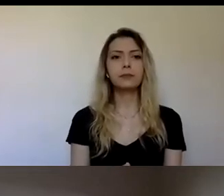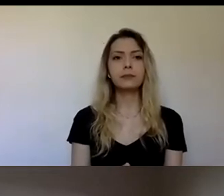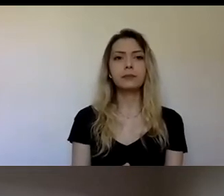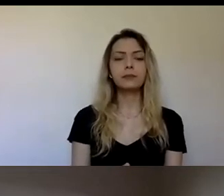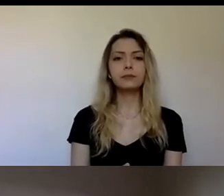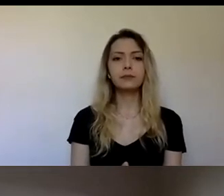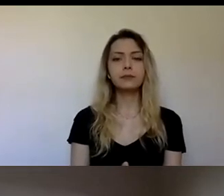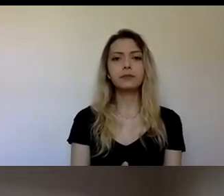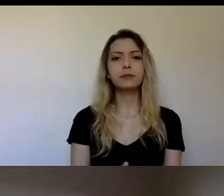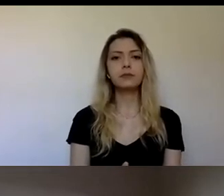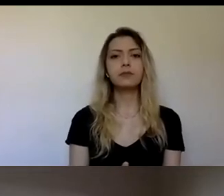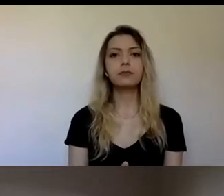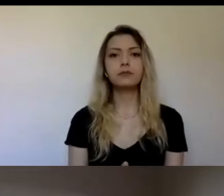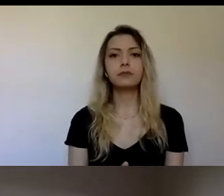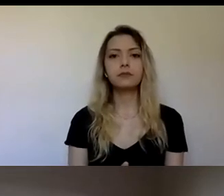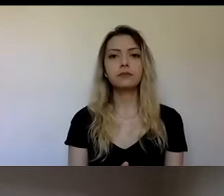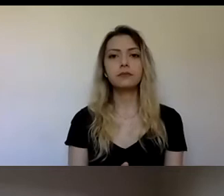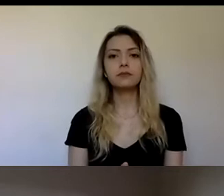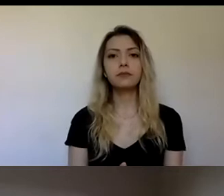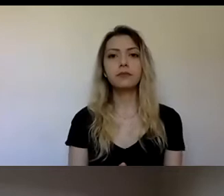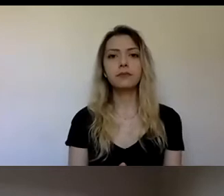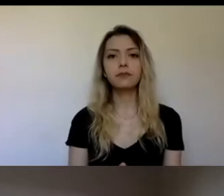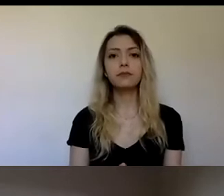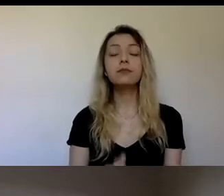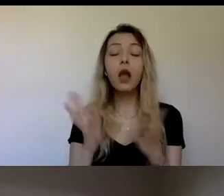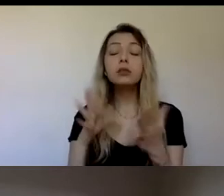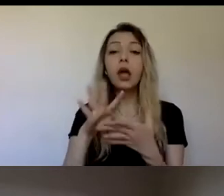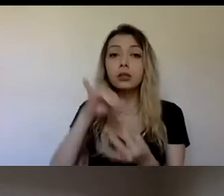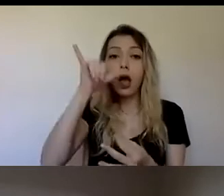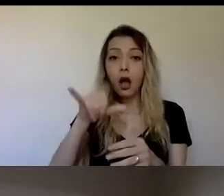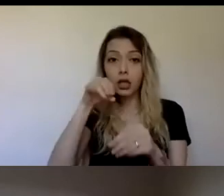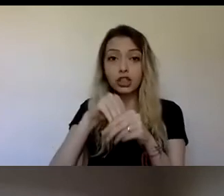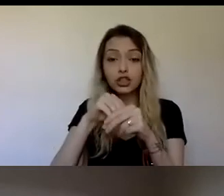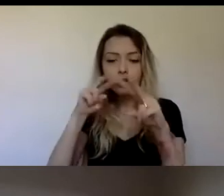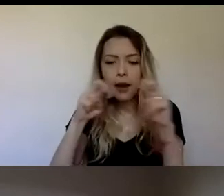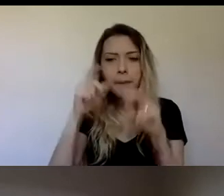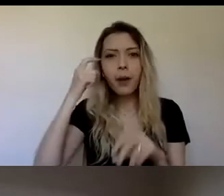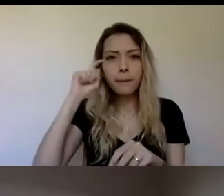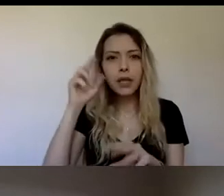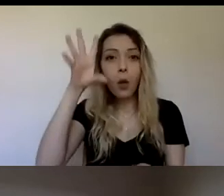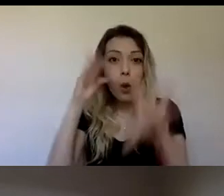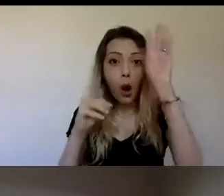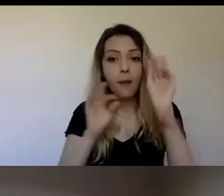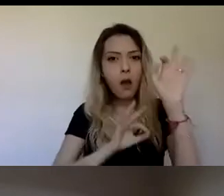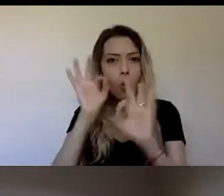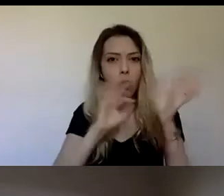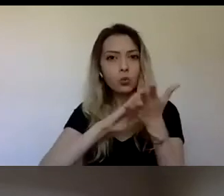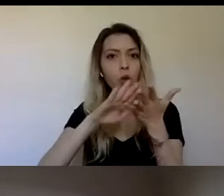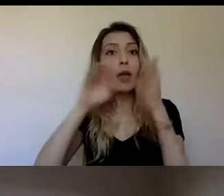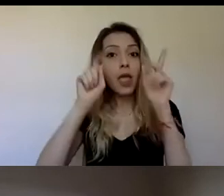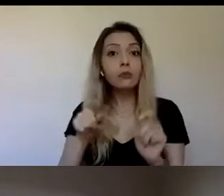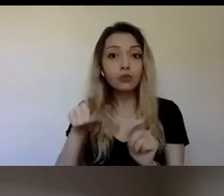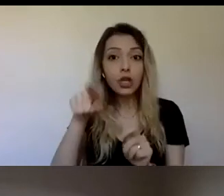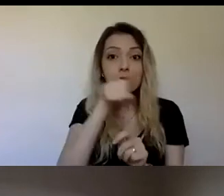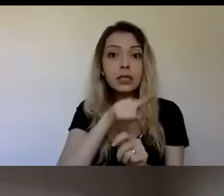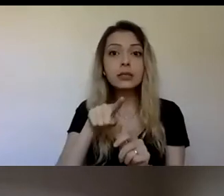aslında insan hakları izleme çalışması yapacak, insan hakları ihlallerini izleyecek insanlar için olmazsa olmaz bir